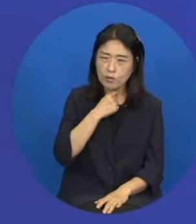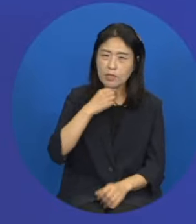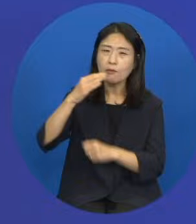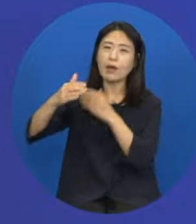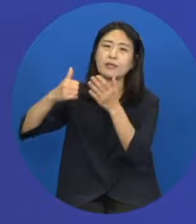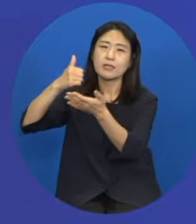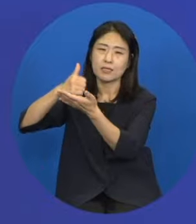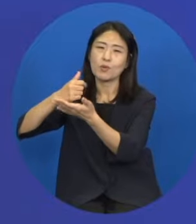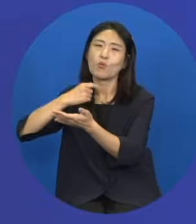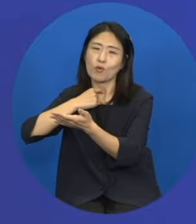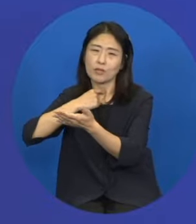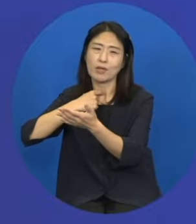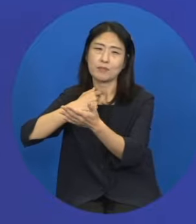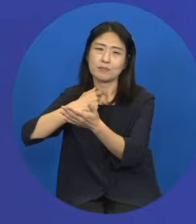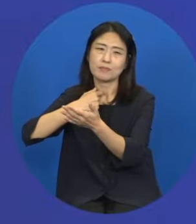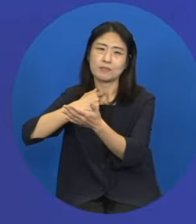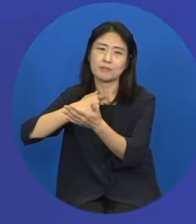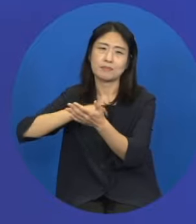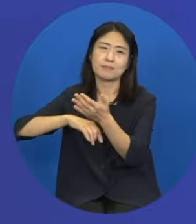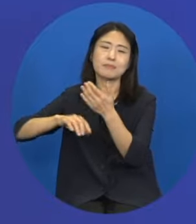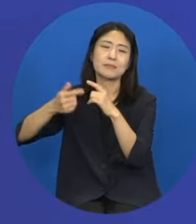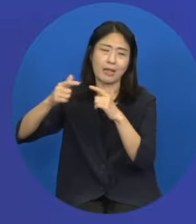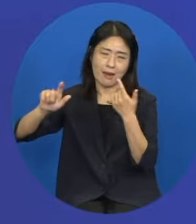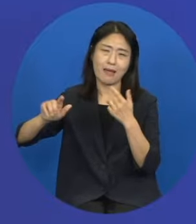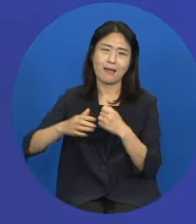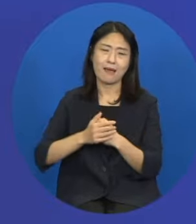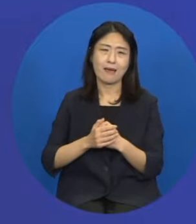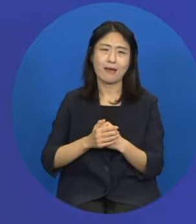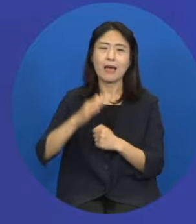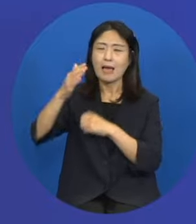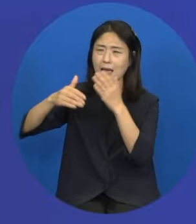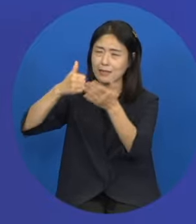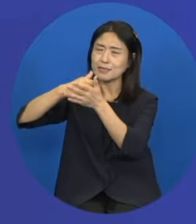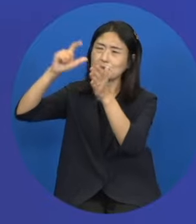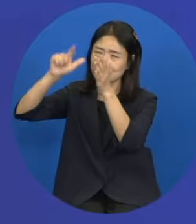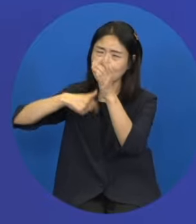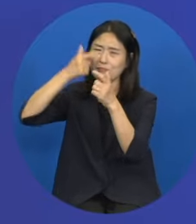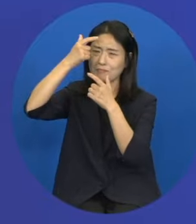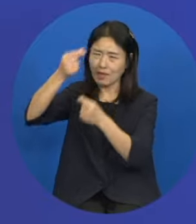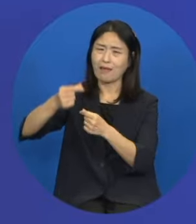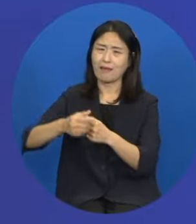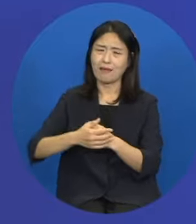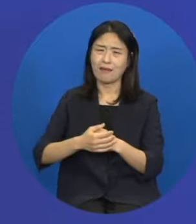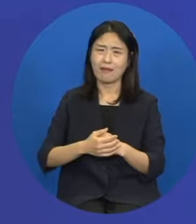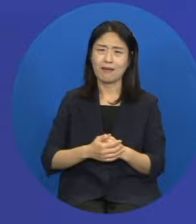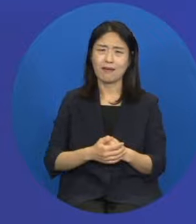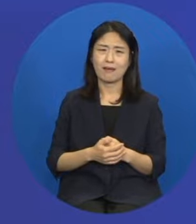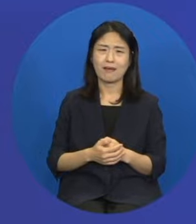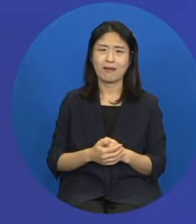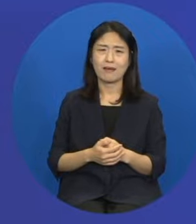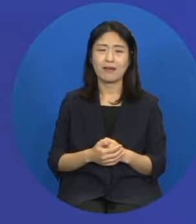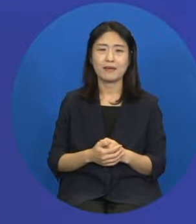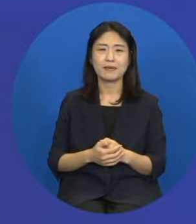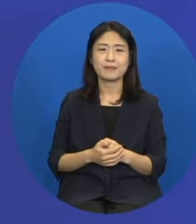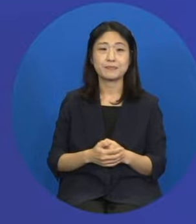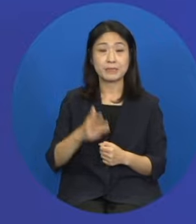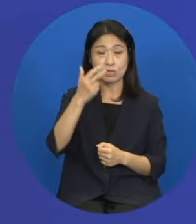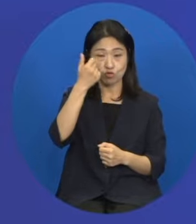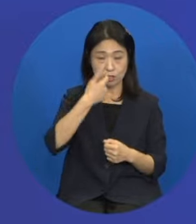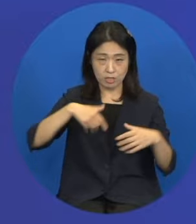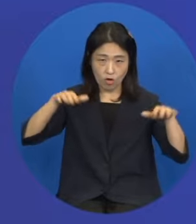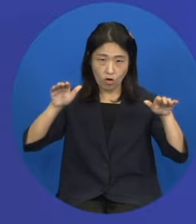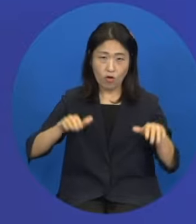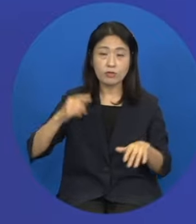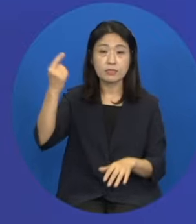하나님은요 항상 제 시간에 역사하십니다. 제 시간에. 주의 사자가 왔을